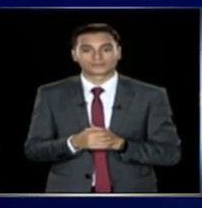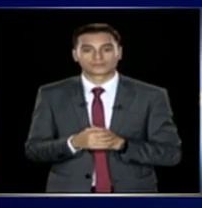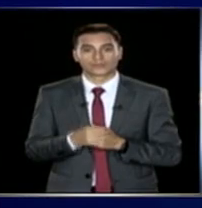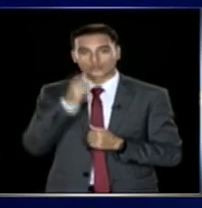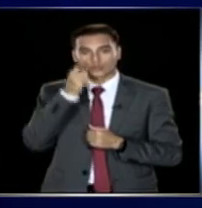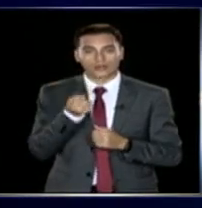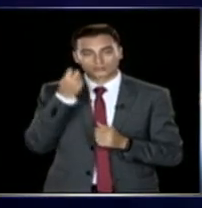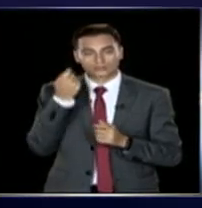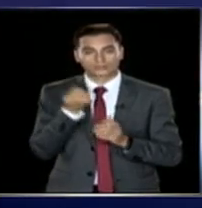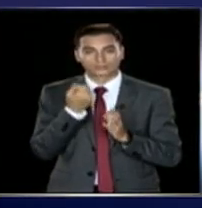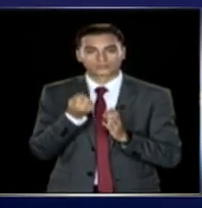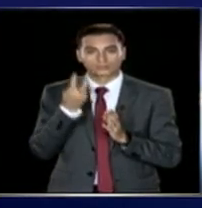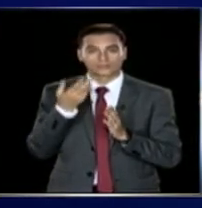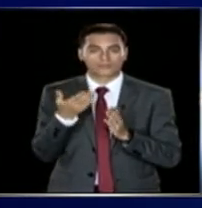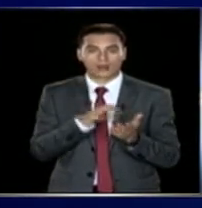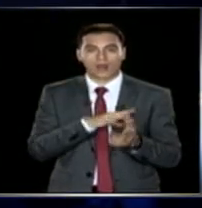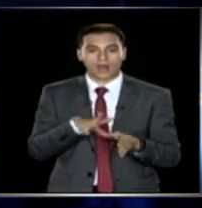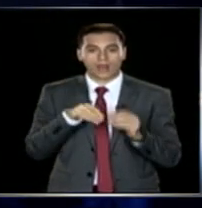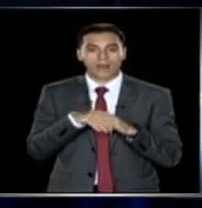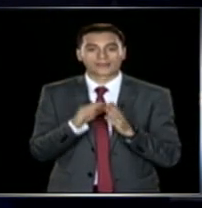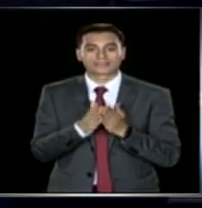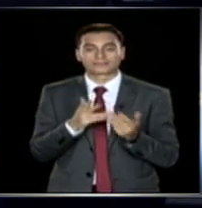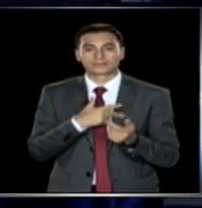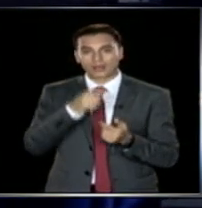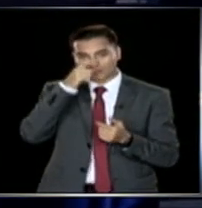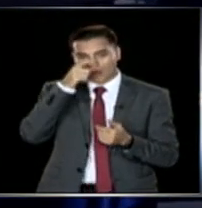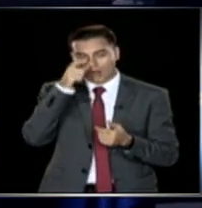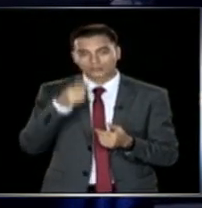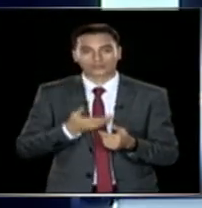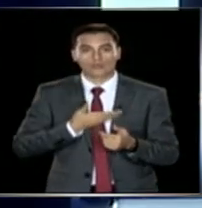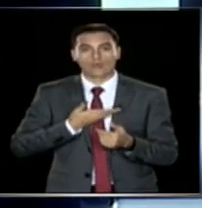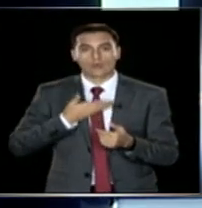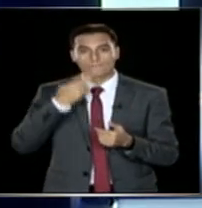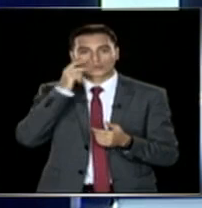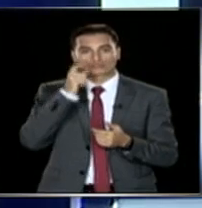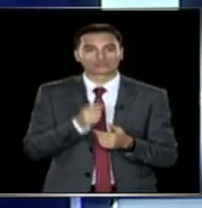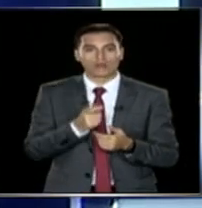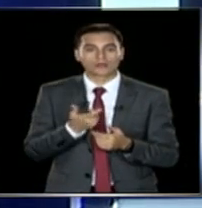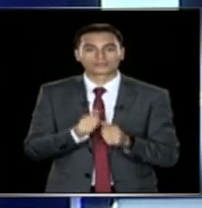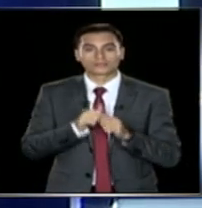أديب مصري راحل مؤلف كتاب زهرة العمر، فمن هو؟